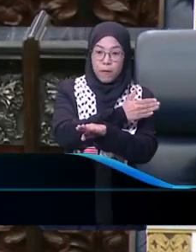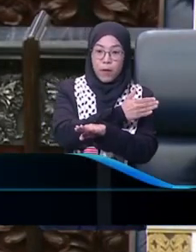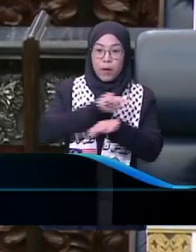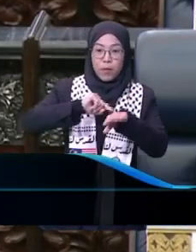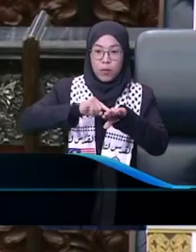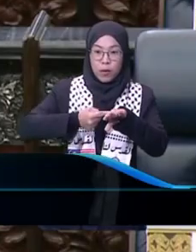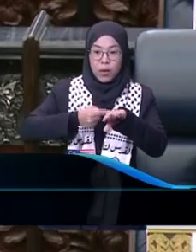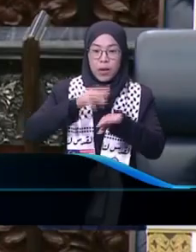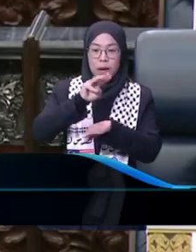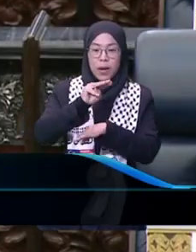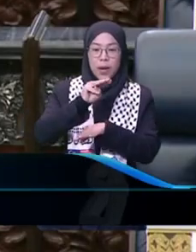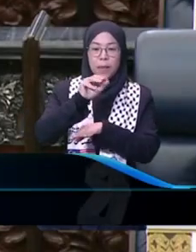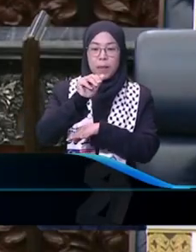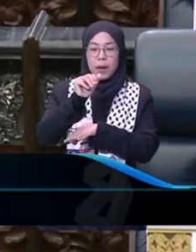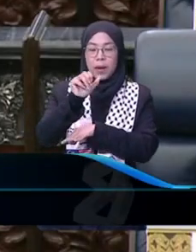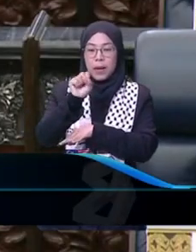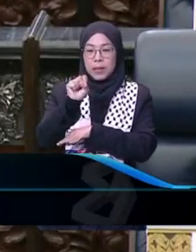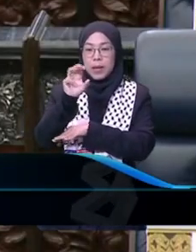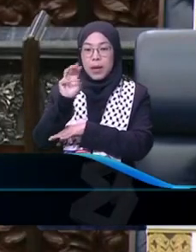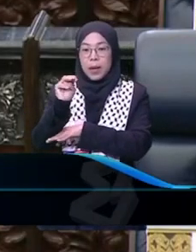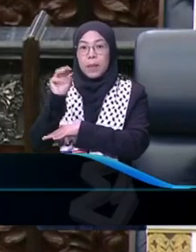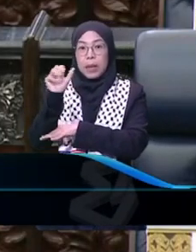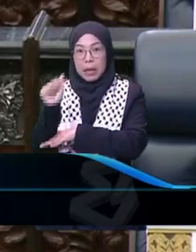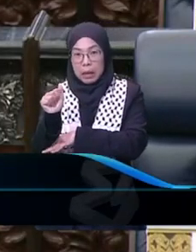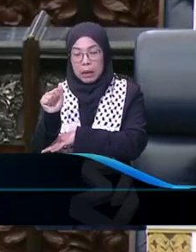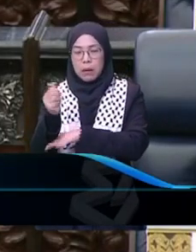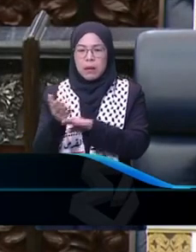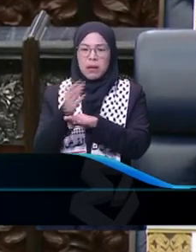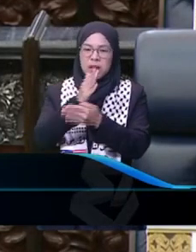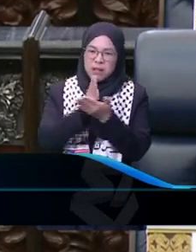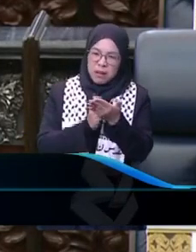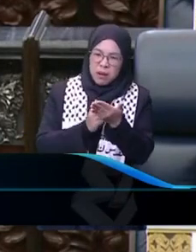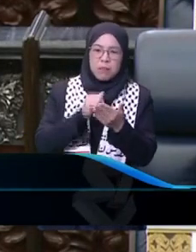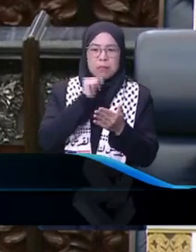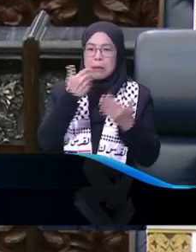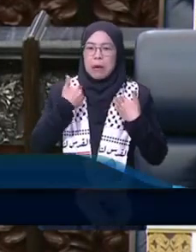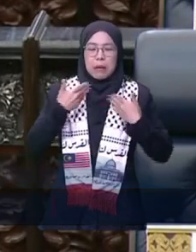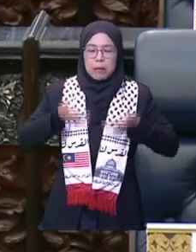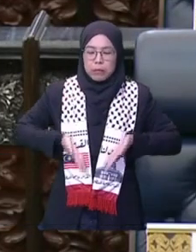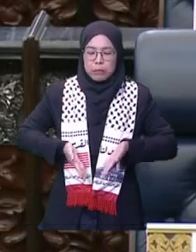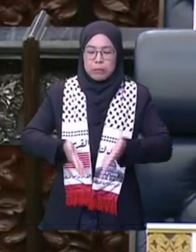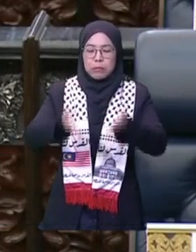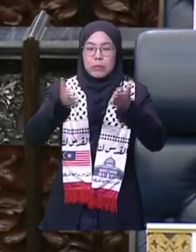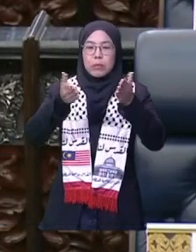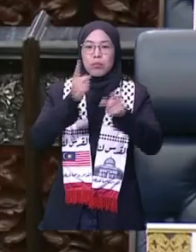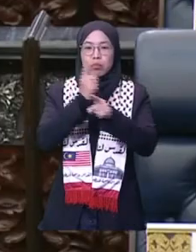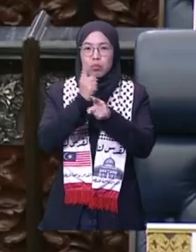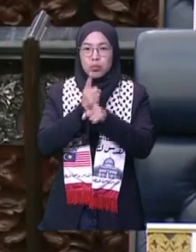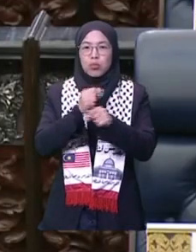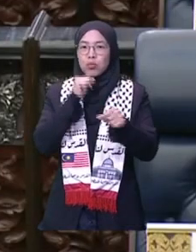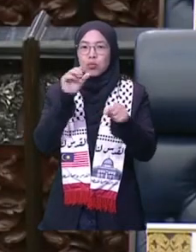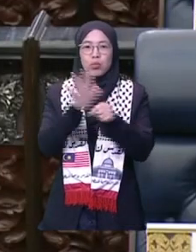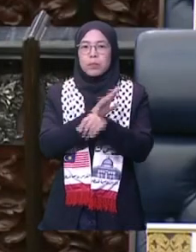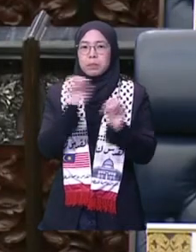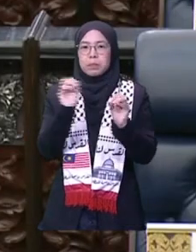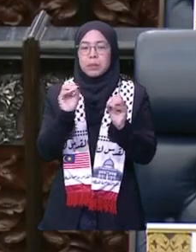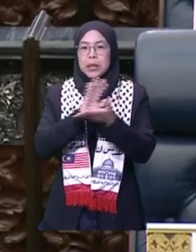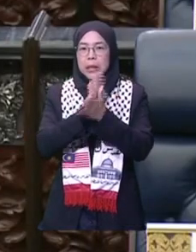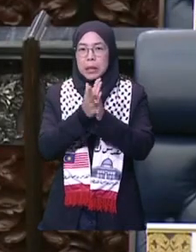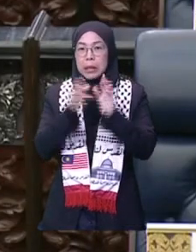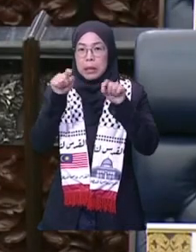penguatkuasaan MSMA, sebahagian besar kawasan tidak mempunyai sistem kawalan banjir yang mencukupi. Situasi